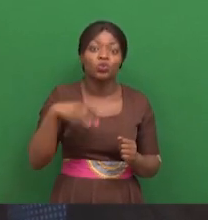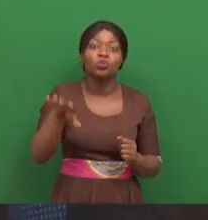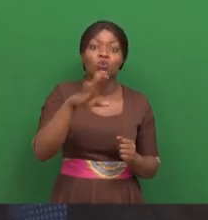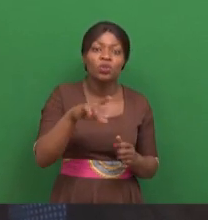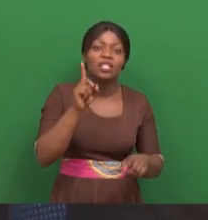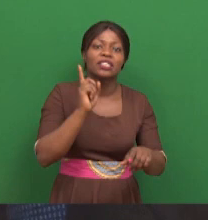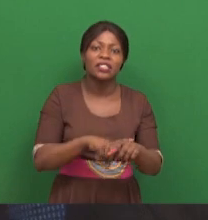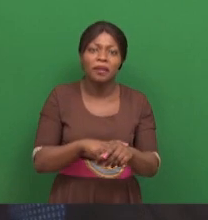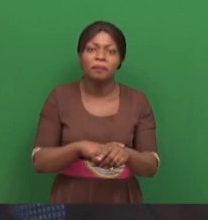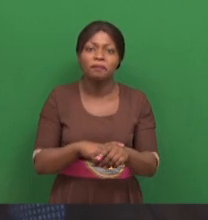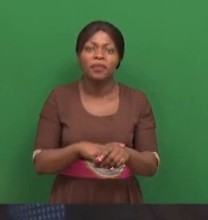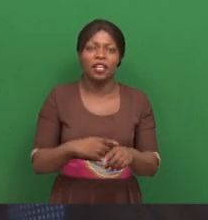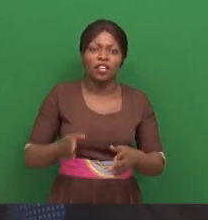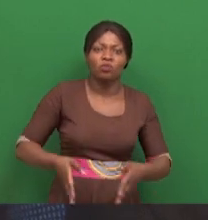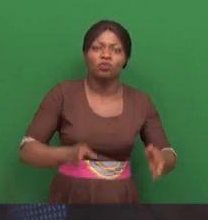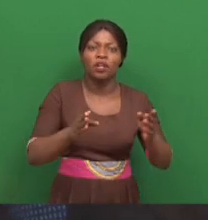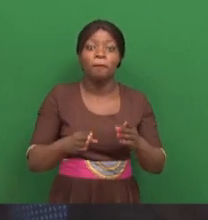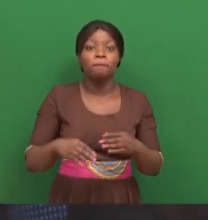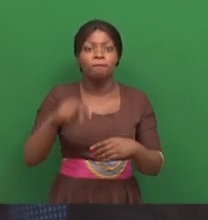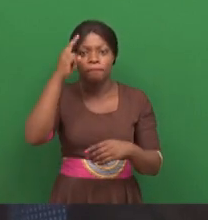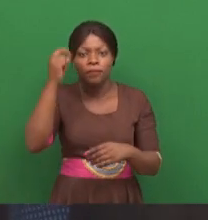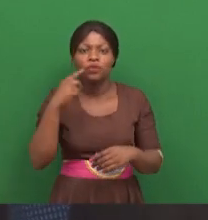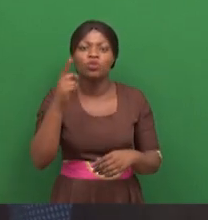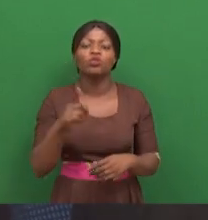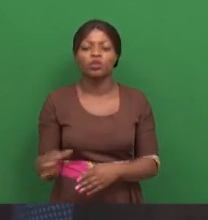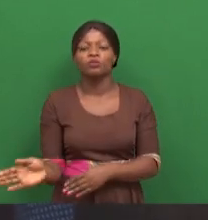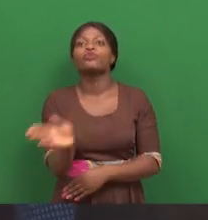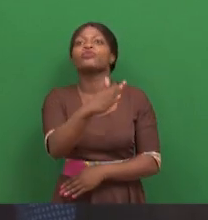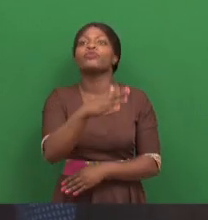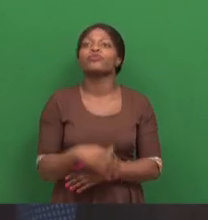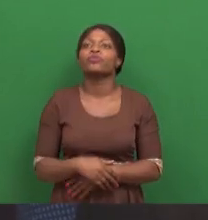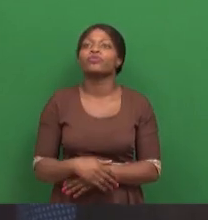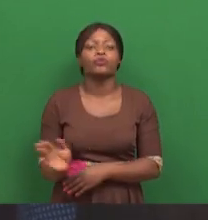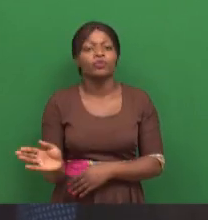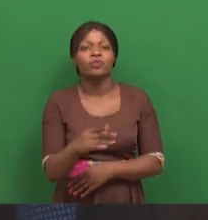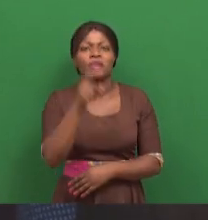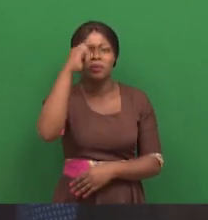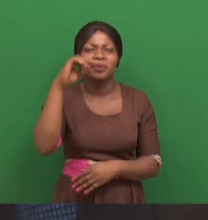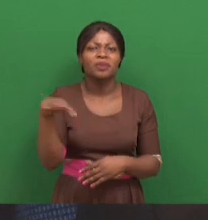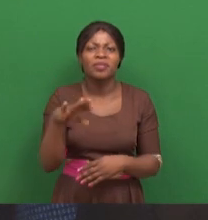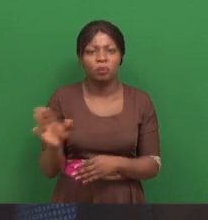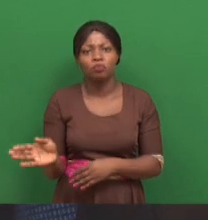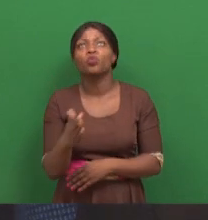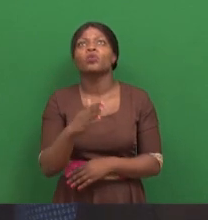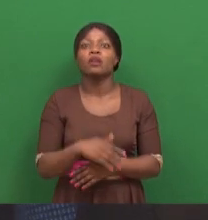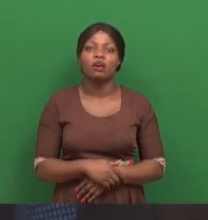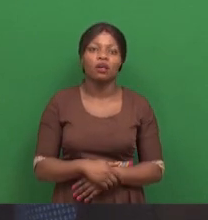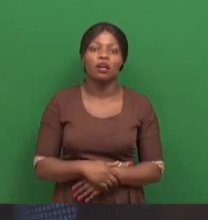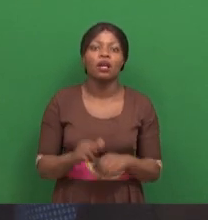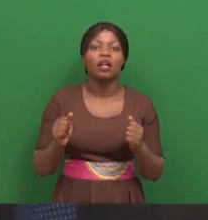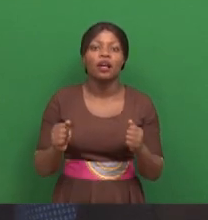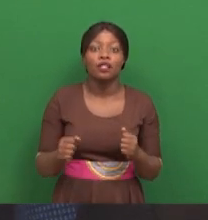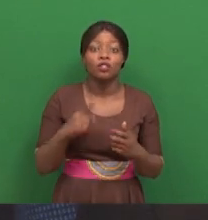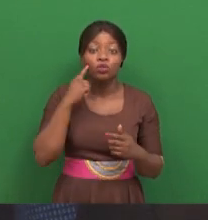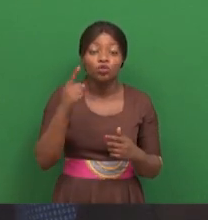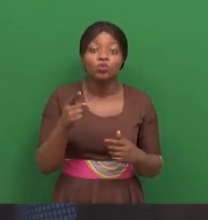kuti inongwanika ichingopfuura pa road block zuva nezuva ende uye zvakare mapurisa anenge ari pa road blocks nepa ma police stations tirikuona kuti vane